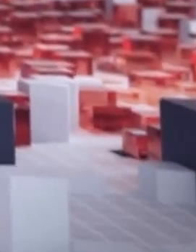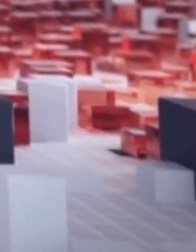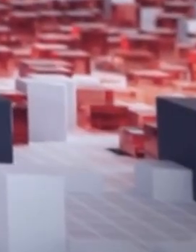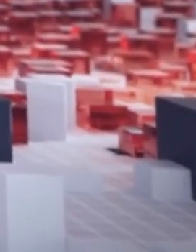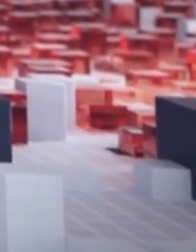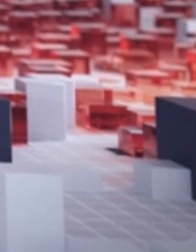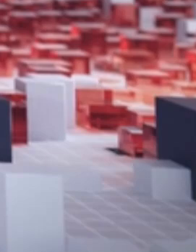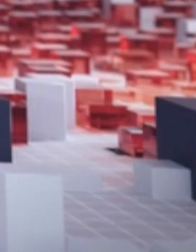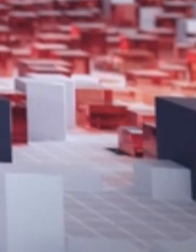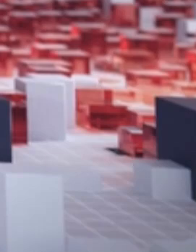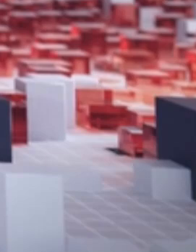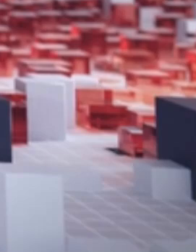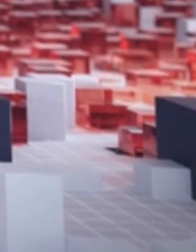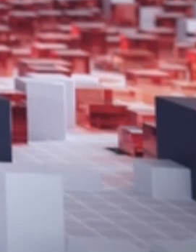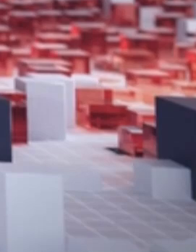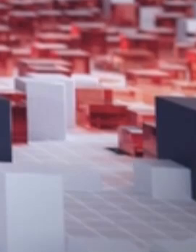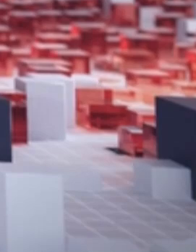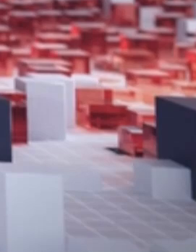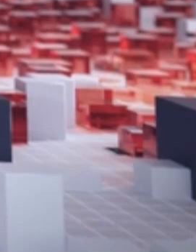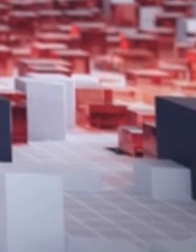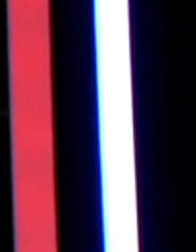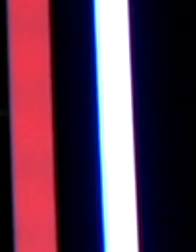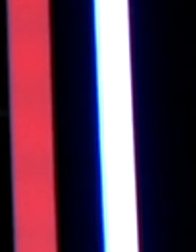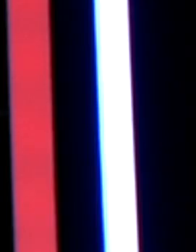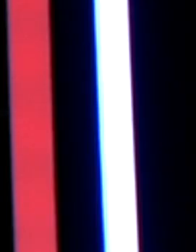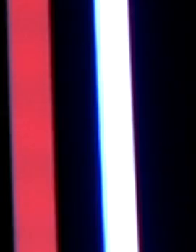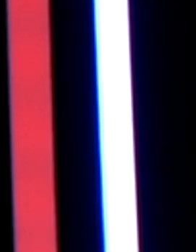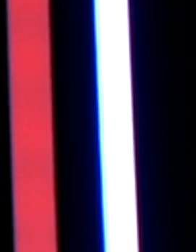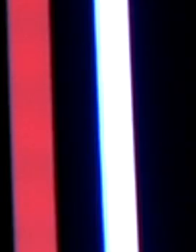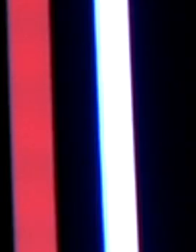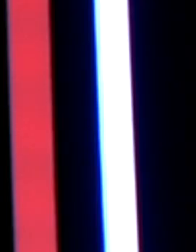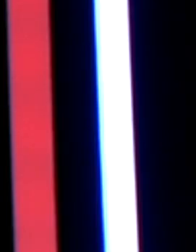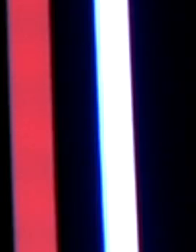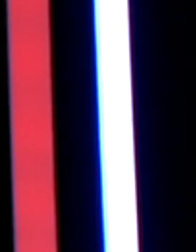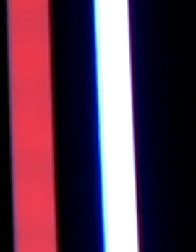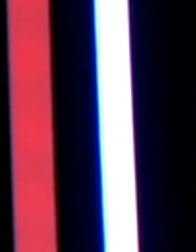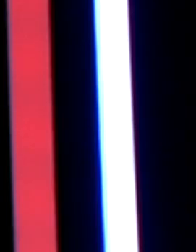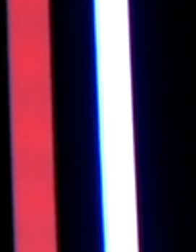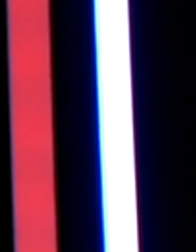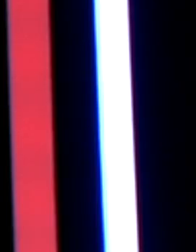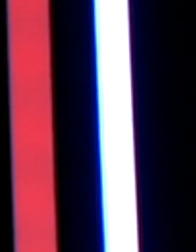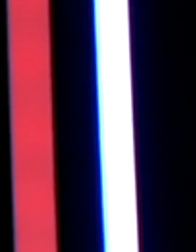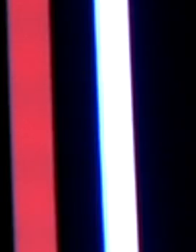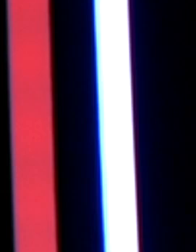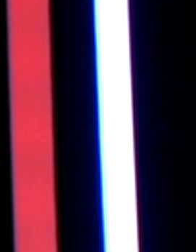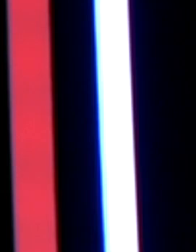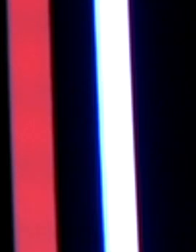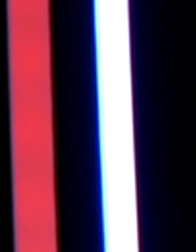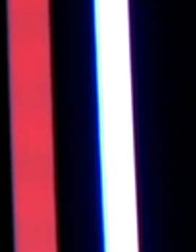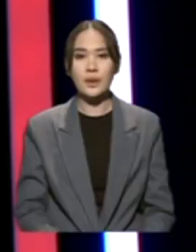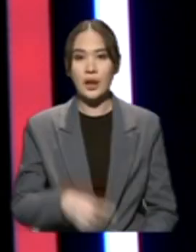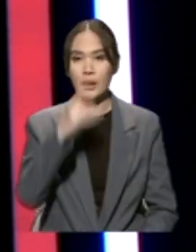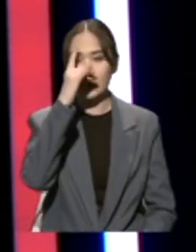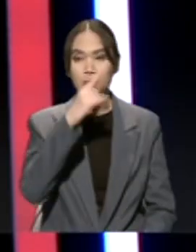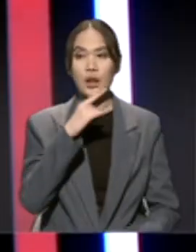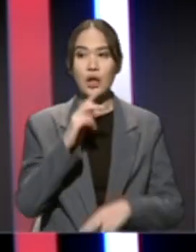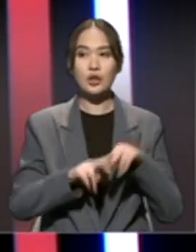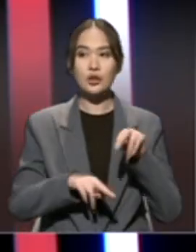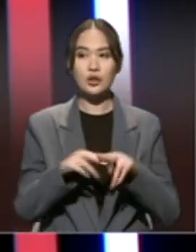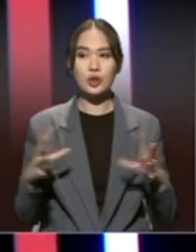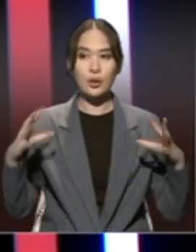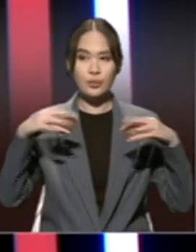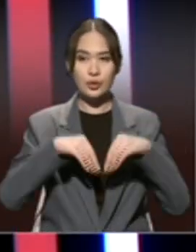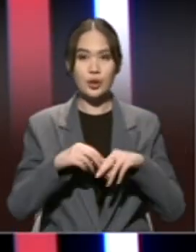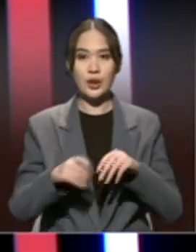Бірден студия қонақтарымен таныстырып өтсем, парламент мәжілісінің депутаты Дәулет Мұқаев, қош келдіңіздер. Қайырлы. Қазақстан құрылысшылар одағының